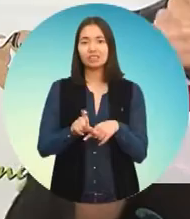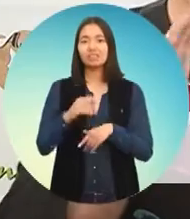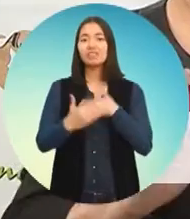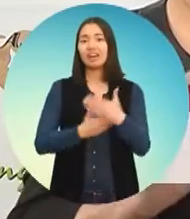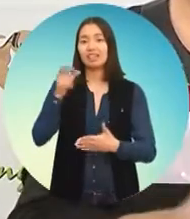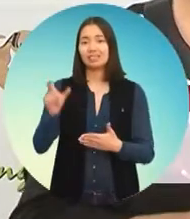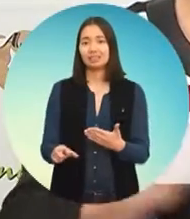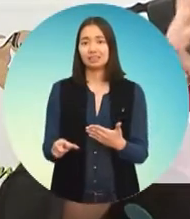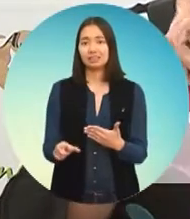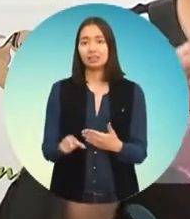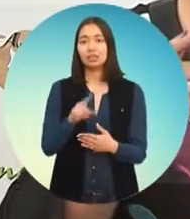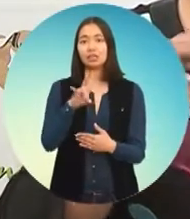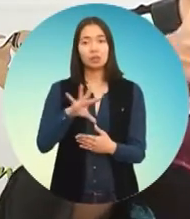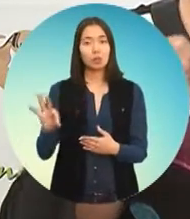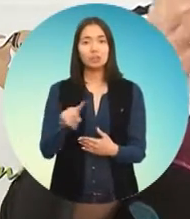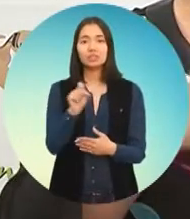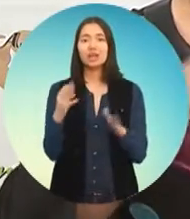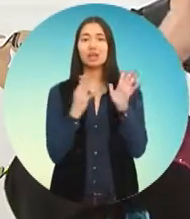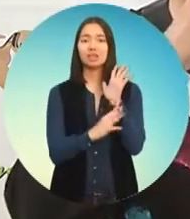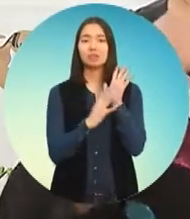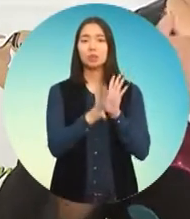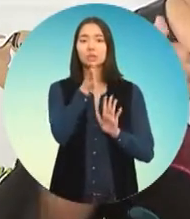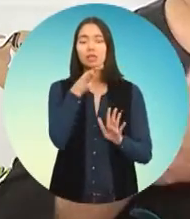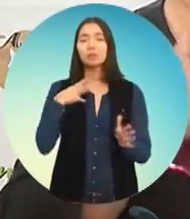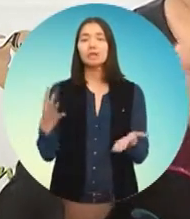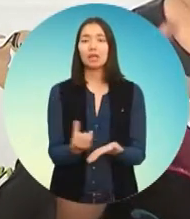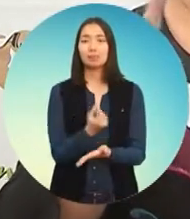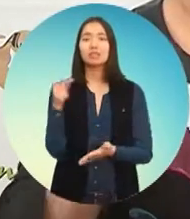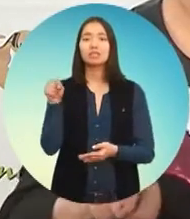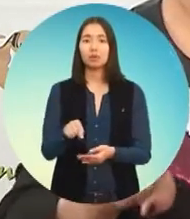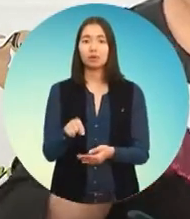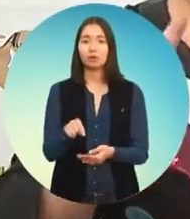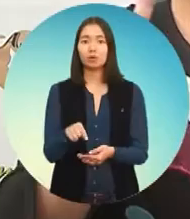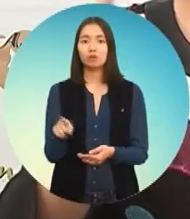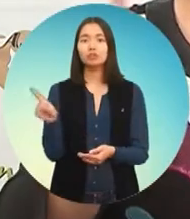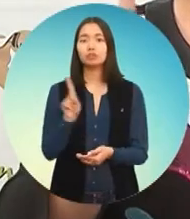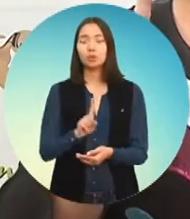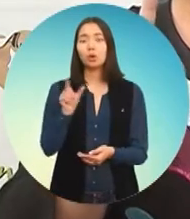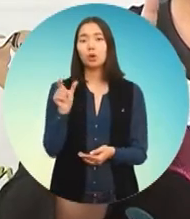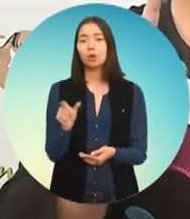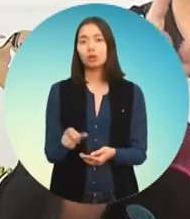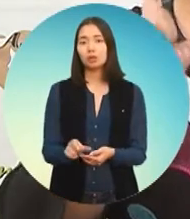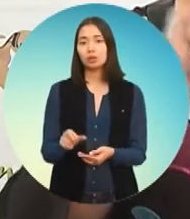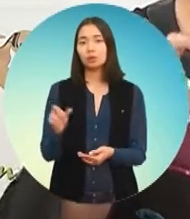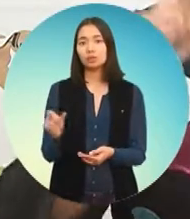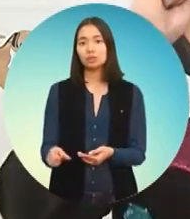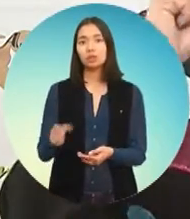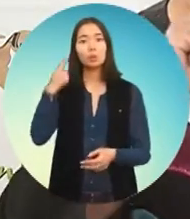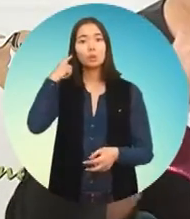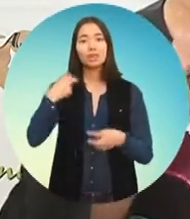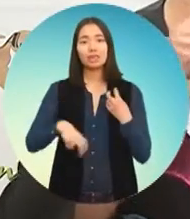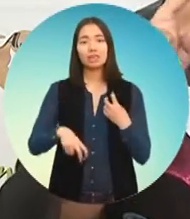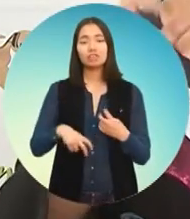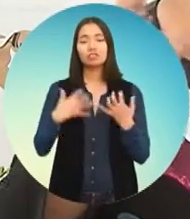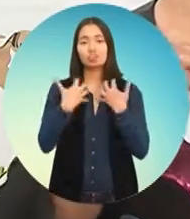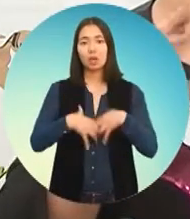очень инвалиды. Но за 90 лет мы добились того, что люди